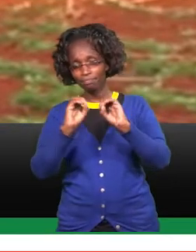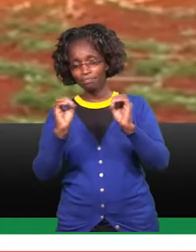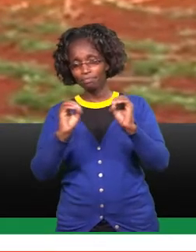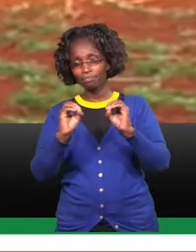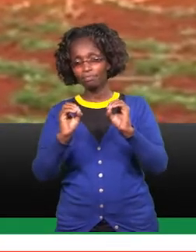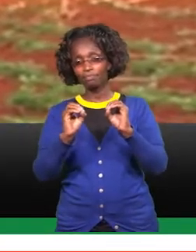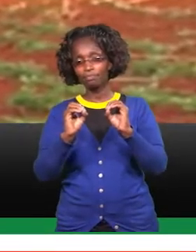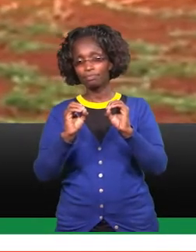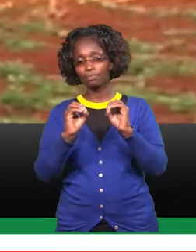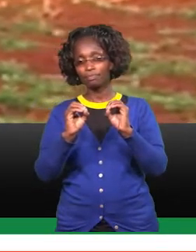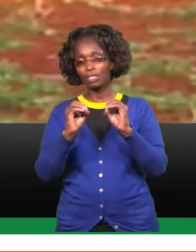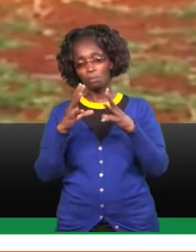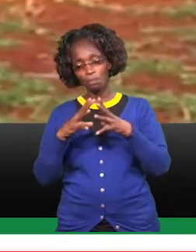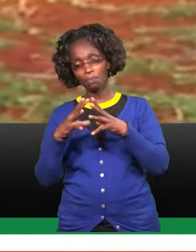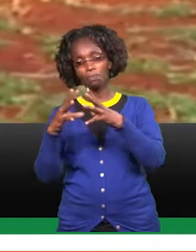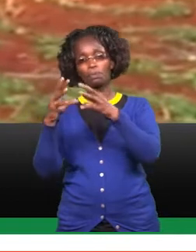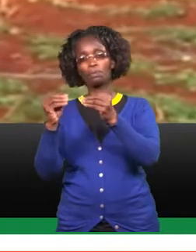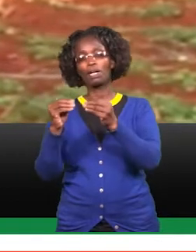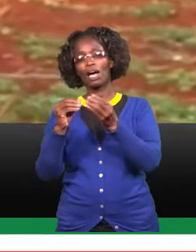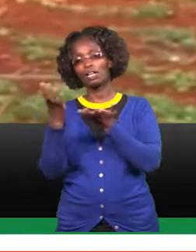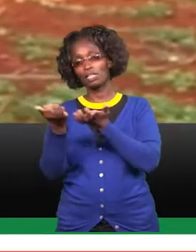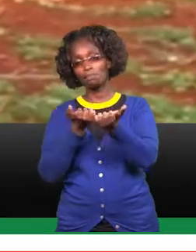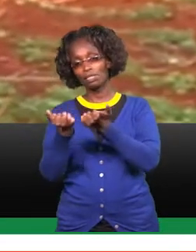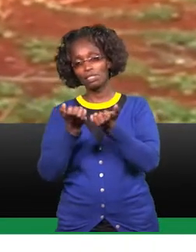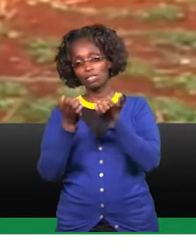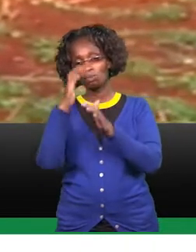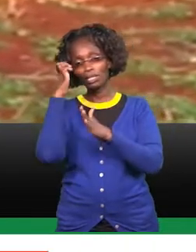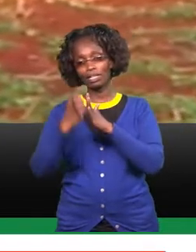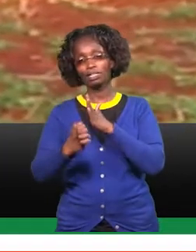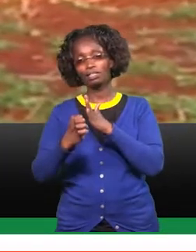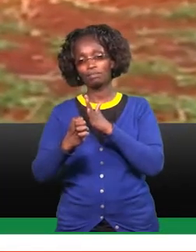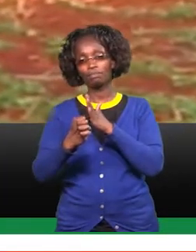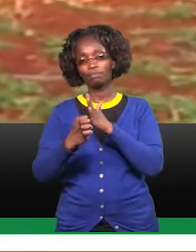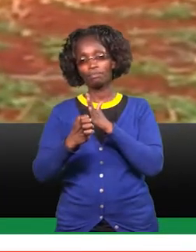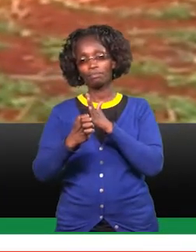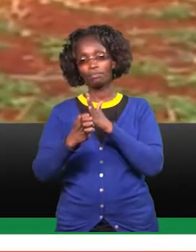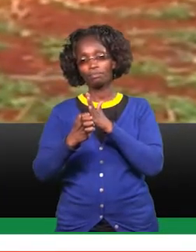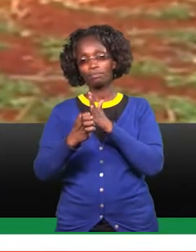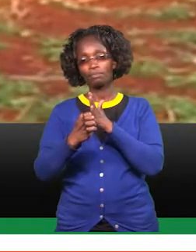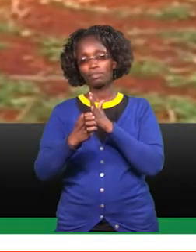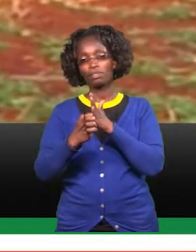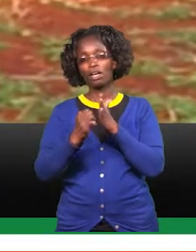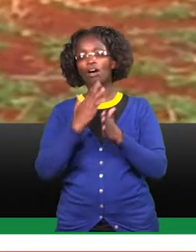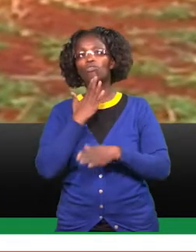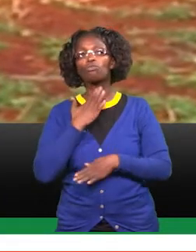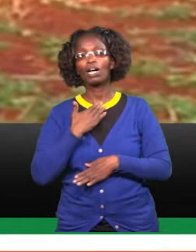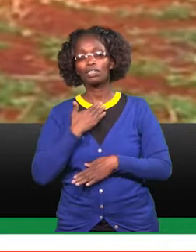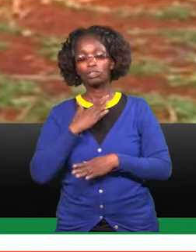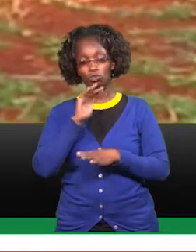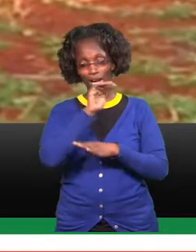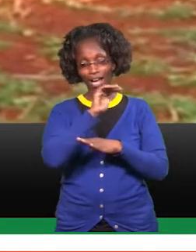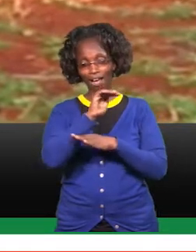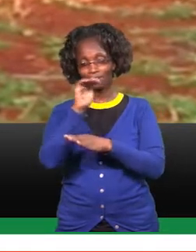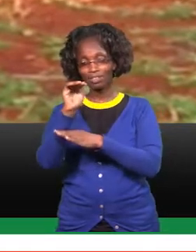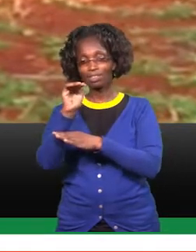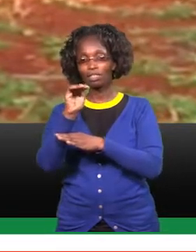yafike wakati wa kutoa punga kama hivi sasa. Yameenda na hiyo biashara imekwisha. Kwa hivyo